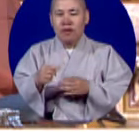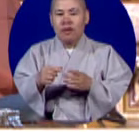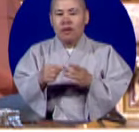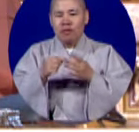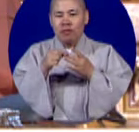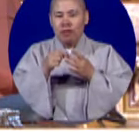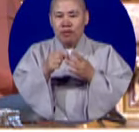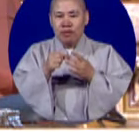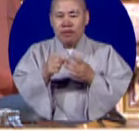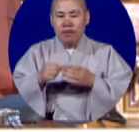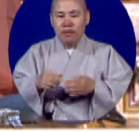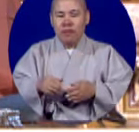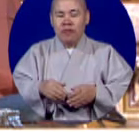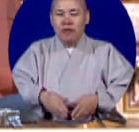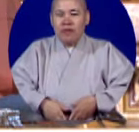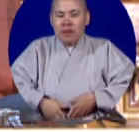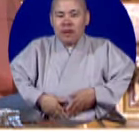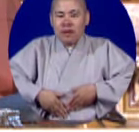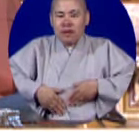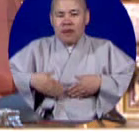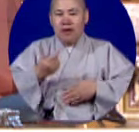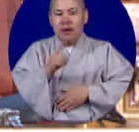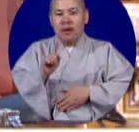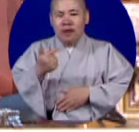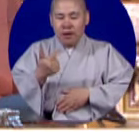이난, 둘째는 따뜻할 난자,